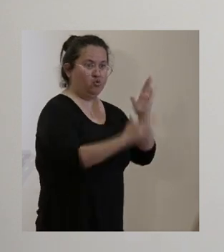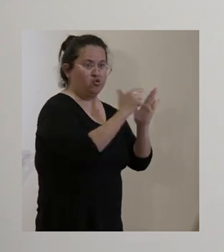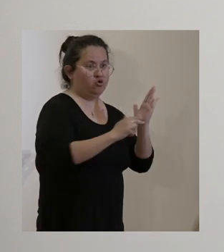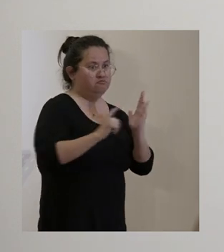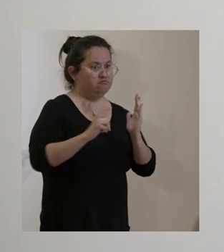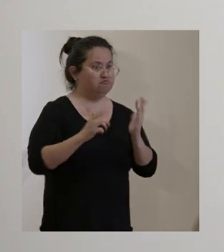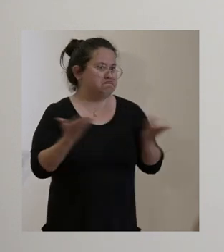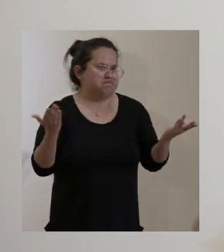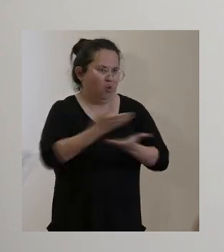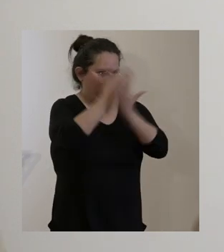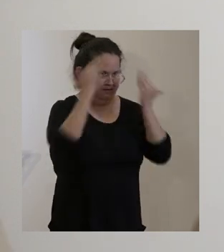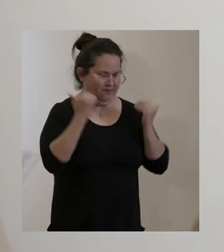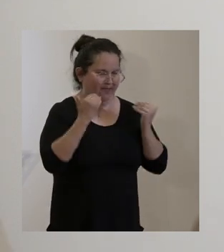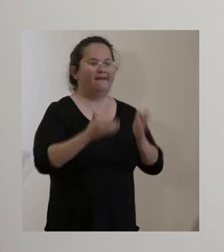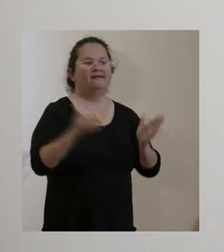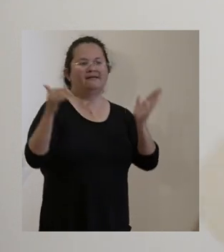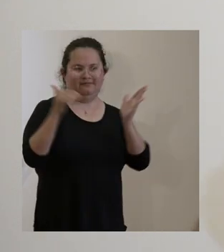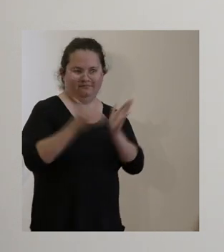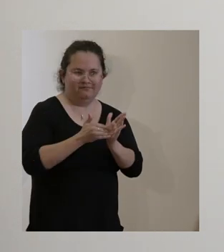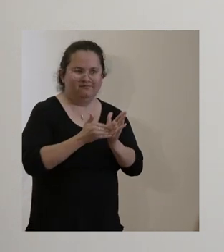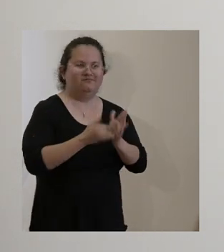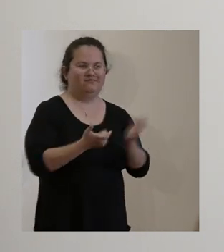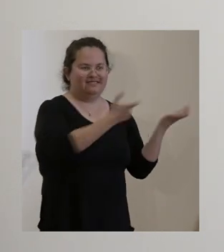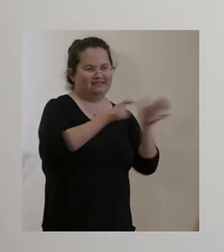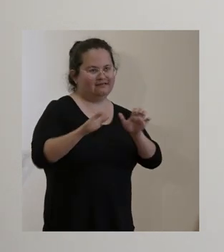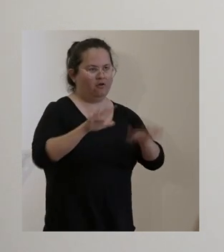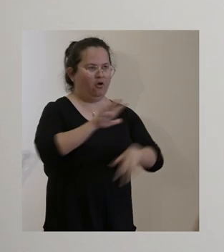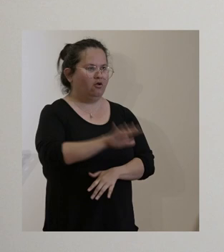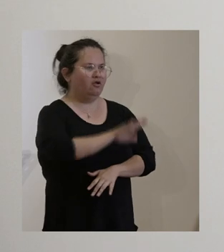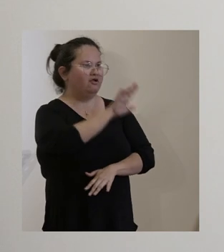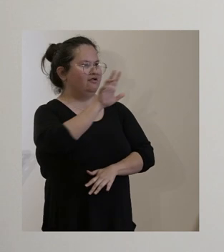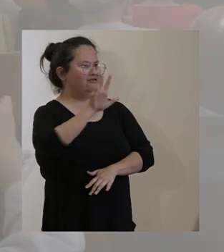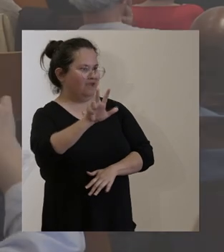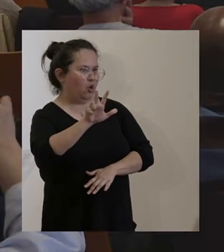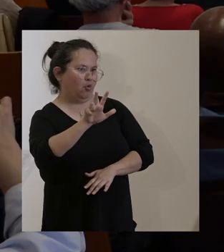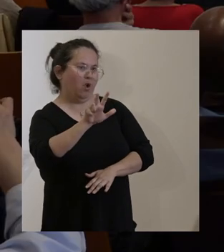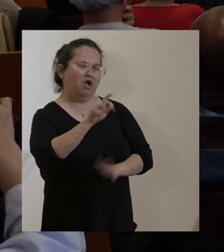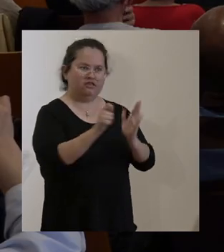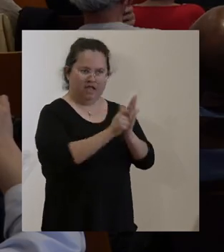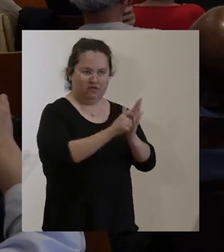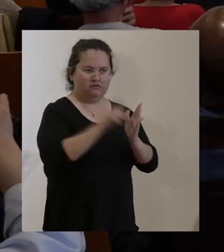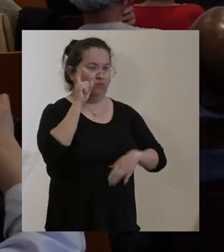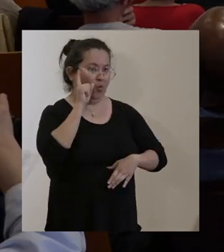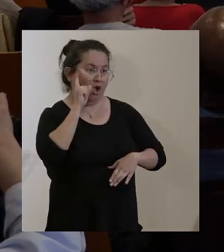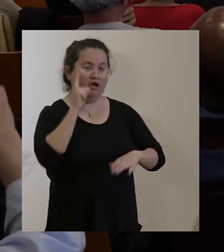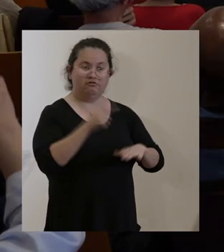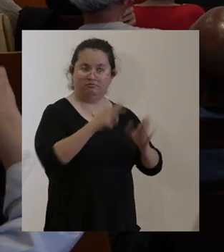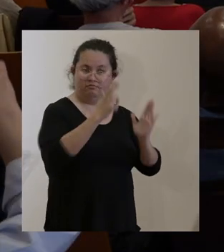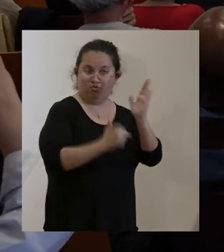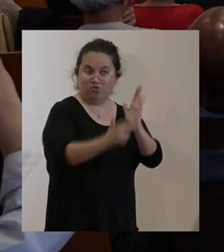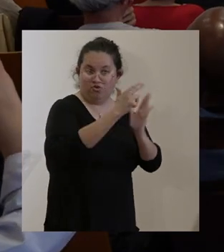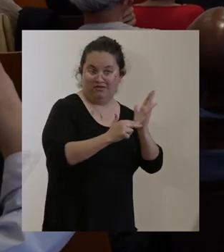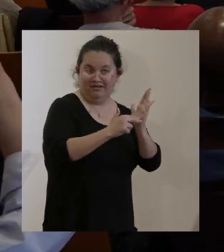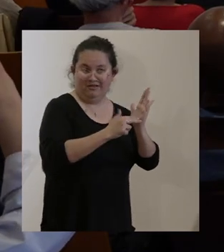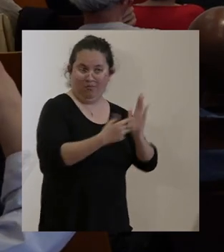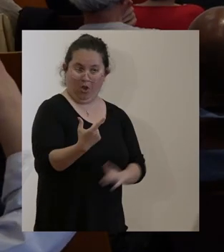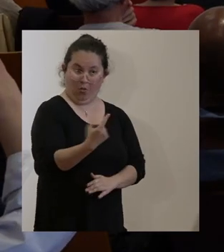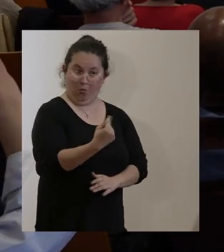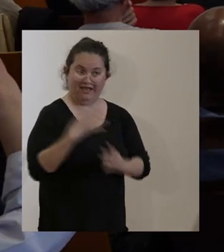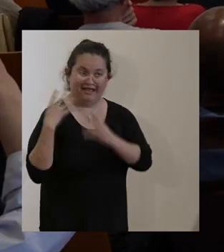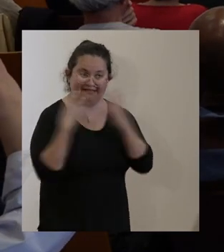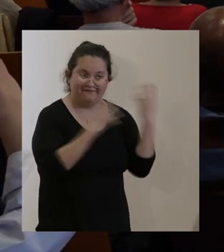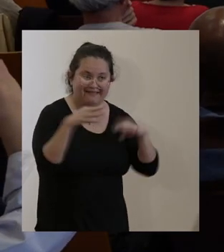en 1753, vraisemblablement, pour célébrer les 10 ans de mariage du couple. Pourquoi je